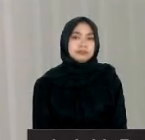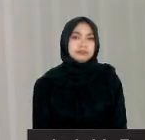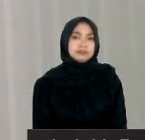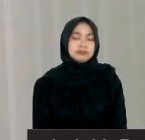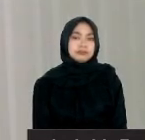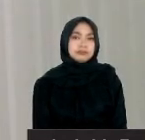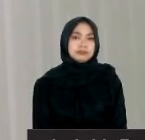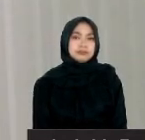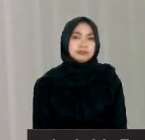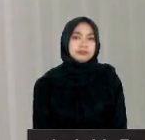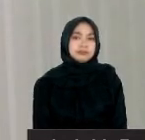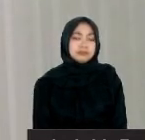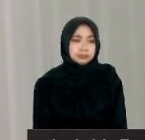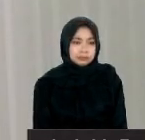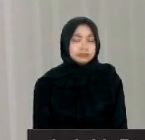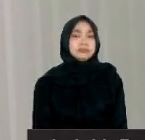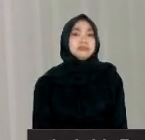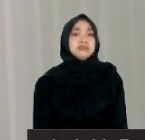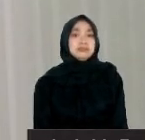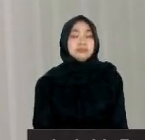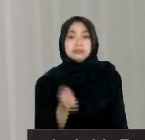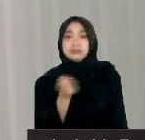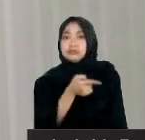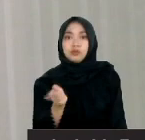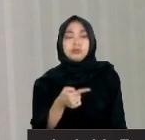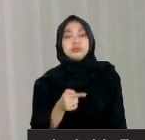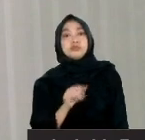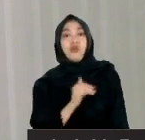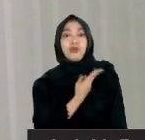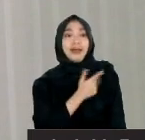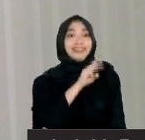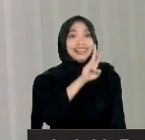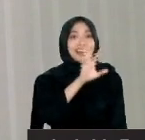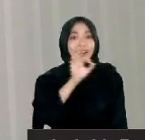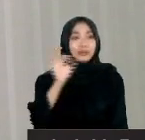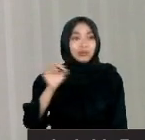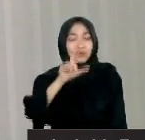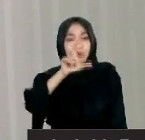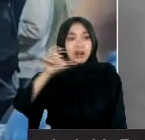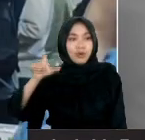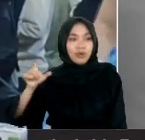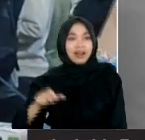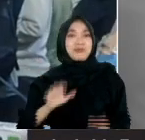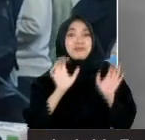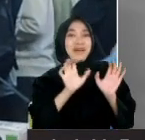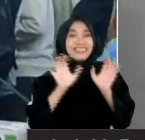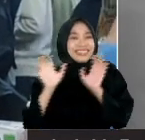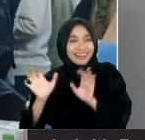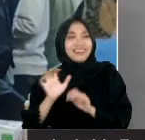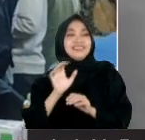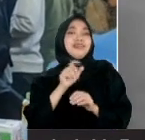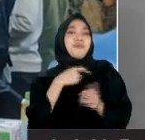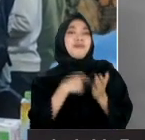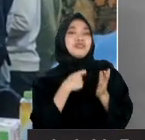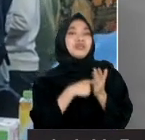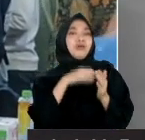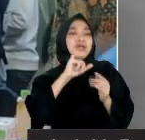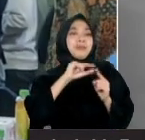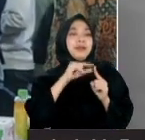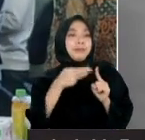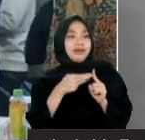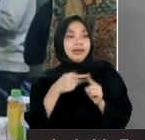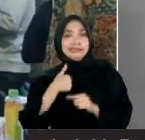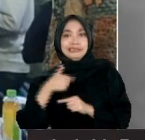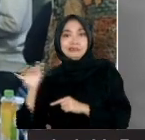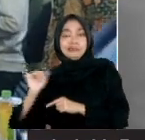besar yang menjadi korban dari kejadian penipuan ini berasal dari mahasiswa IPB. Hasil koordinasi kemarin kami